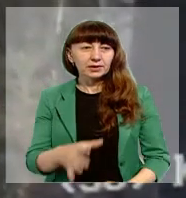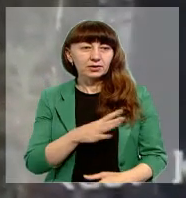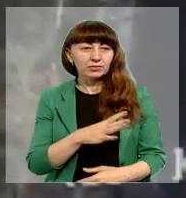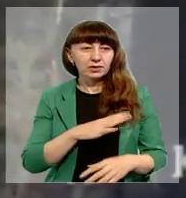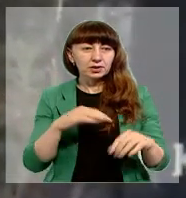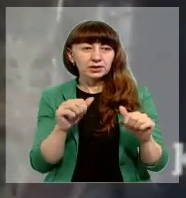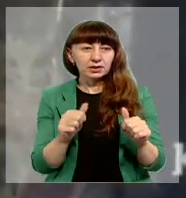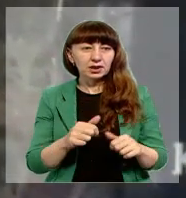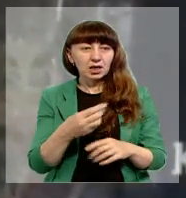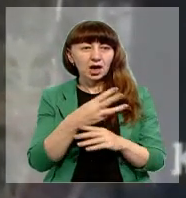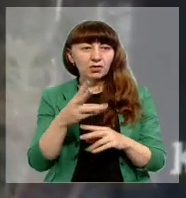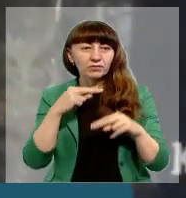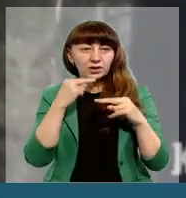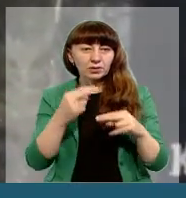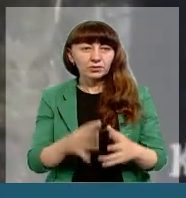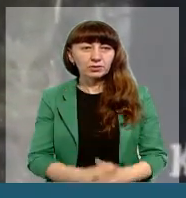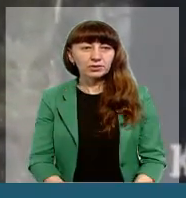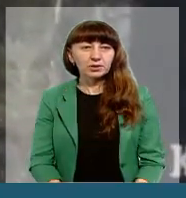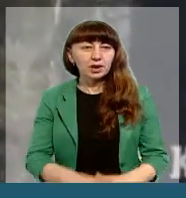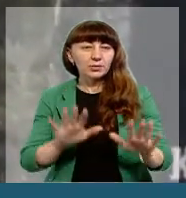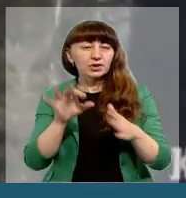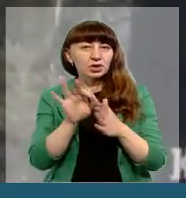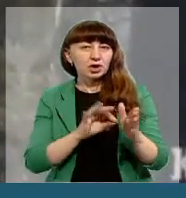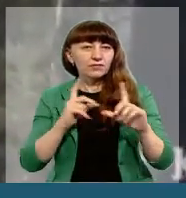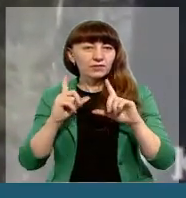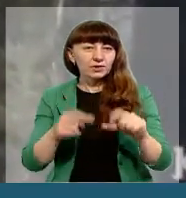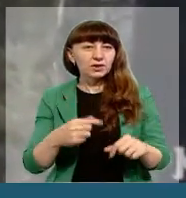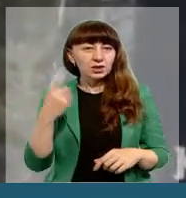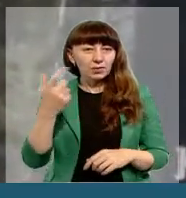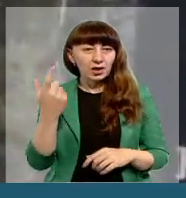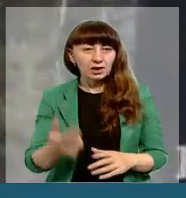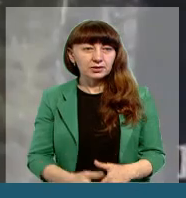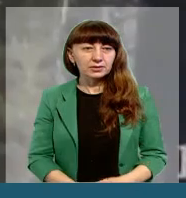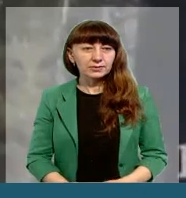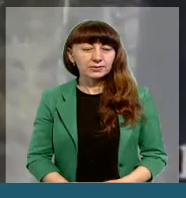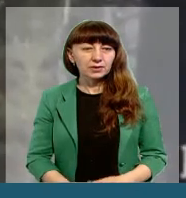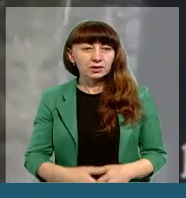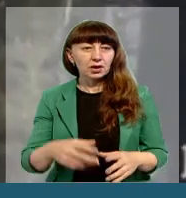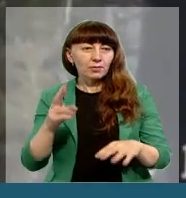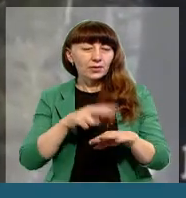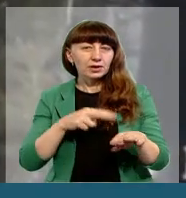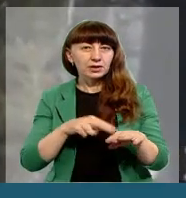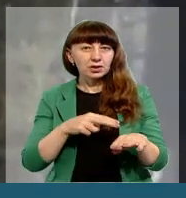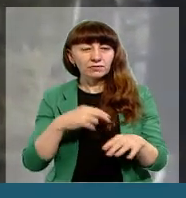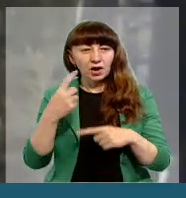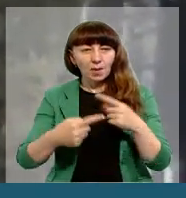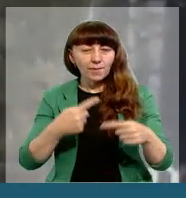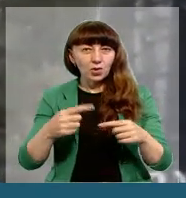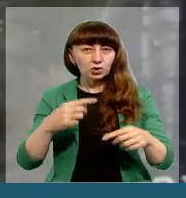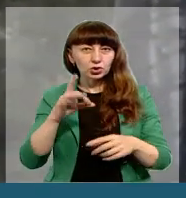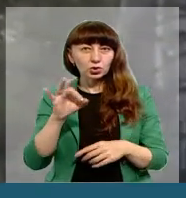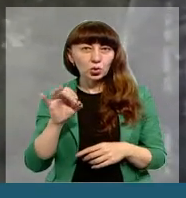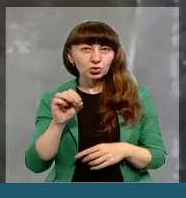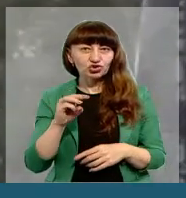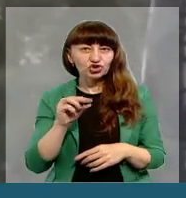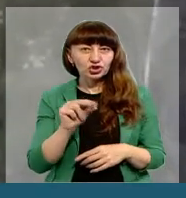Происходящее зафиксировали камеры видеонаблюдения. На место сразу выехала оперативная группа. После осмотра оказалось, что в обмотанном скотче